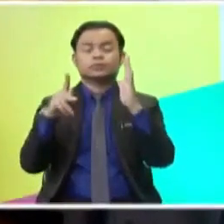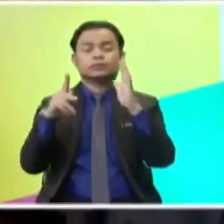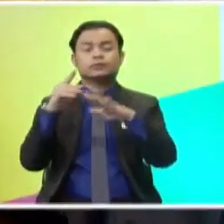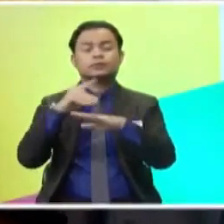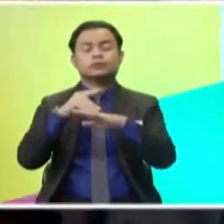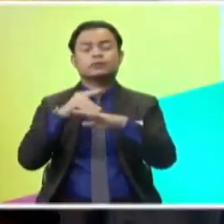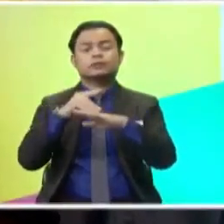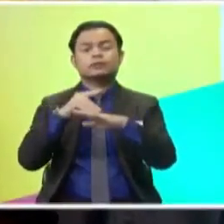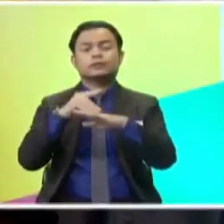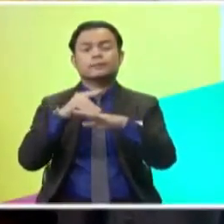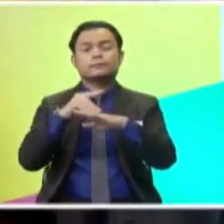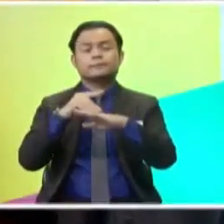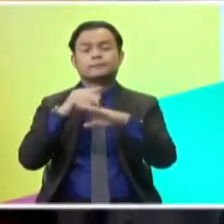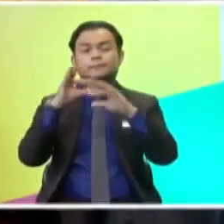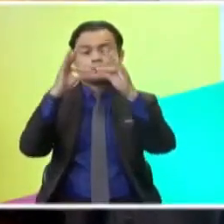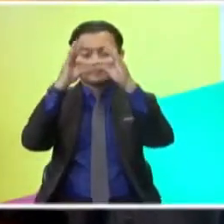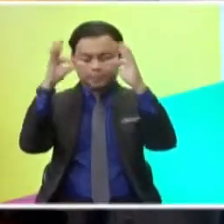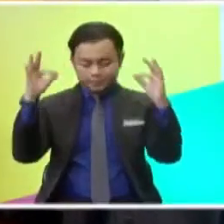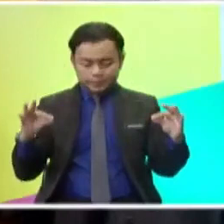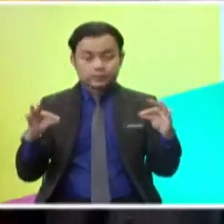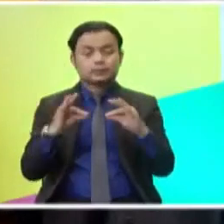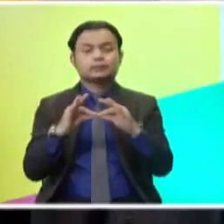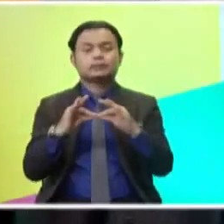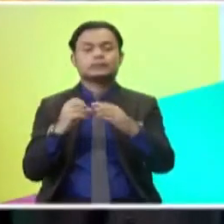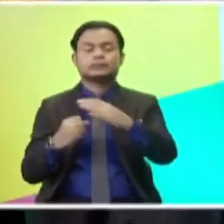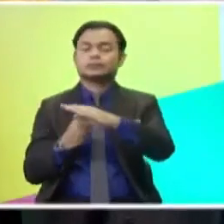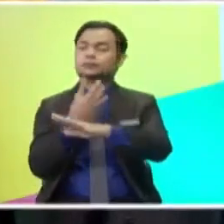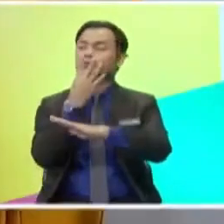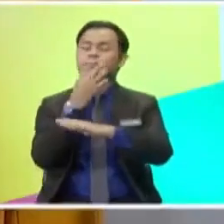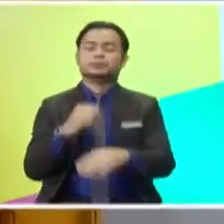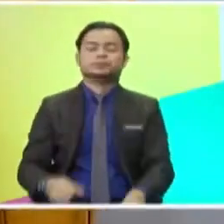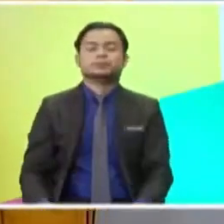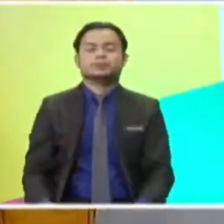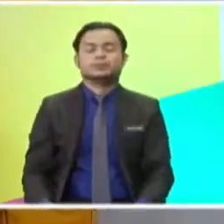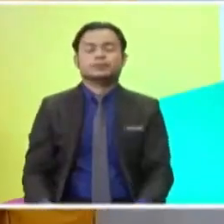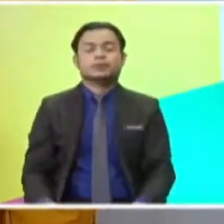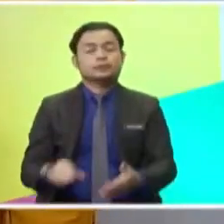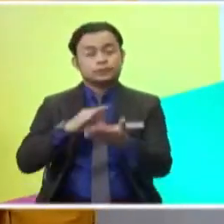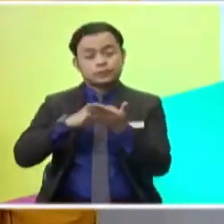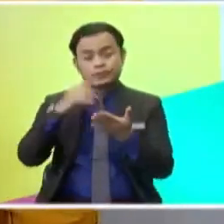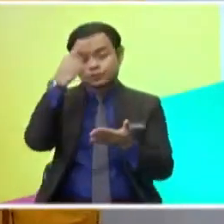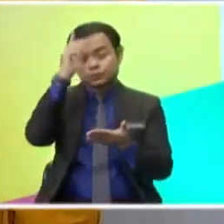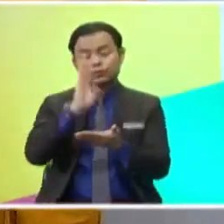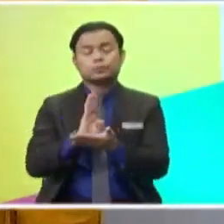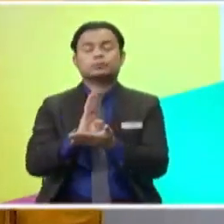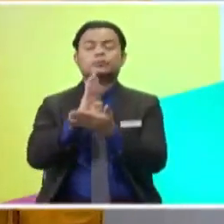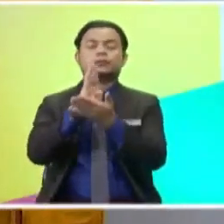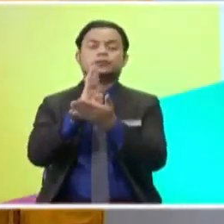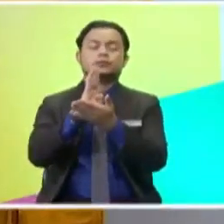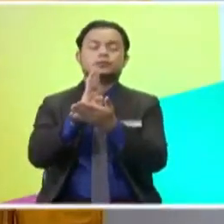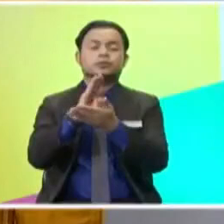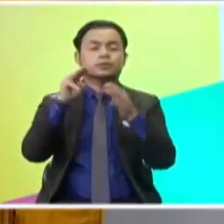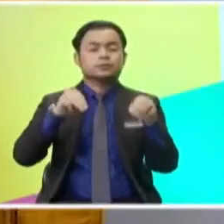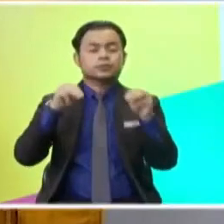Apakah fungsi peta timbul ini, Cikgu Liana? Okey, fungsi peta timbul ini adalah untuk membantu ya murid-murid B1. Murid-murid B1 ni murid-murid yang